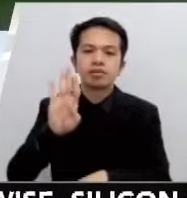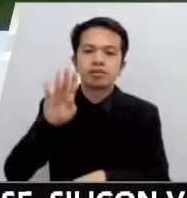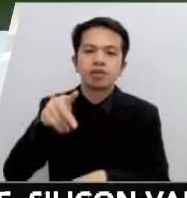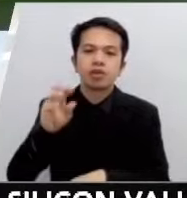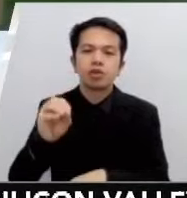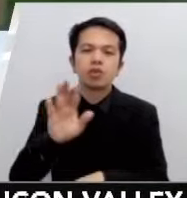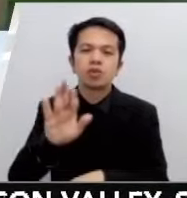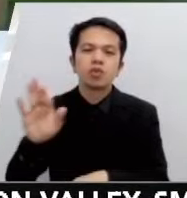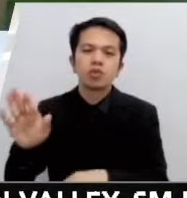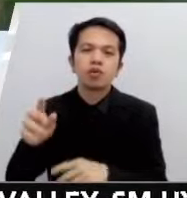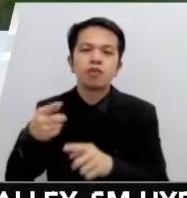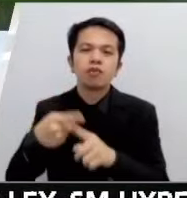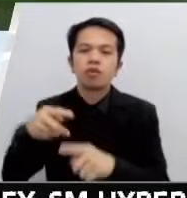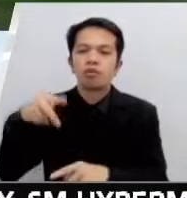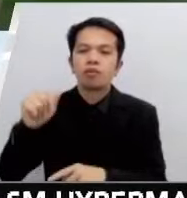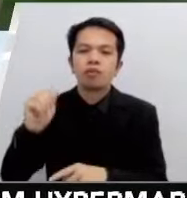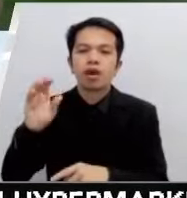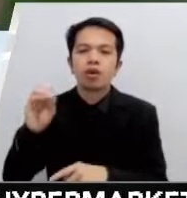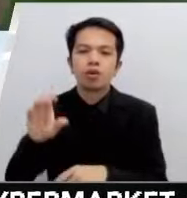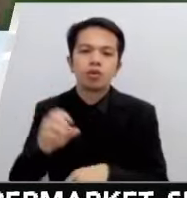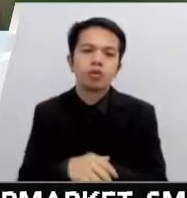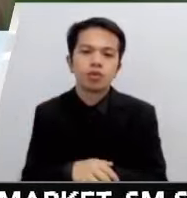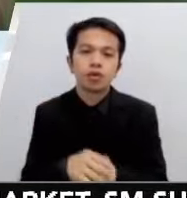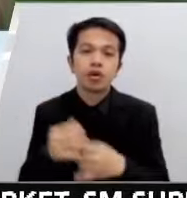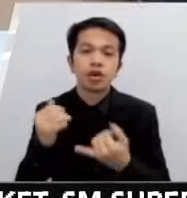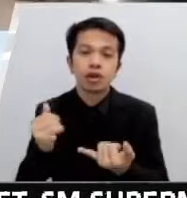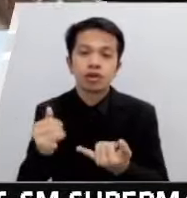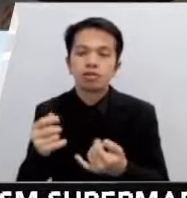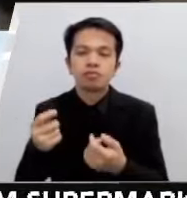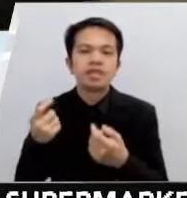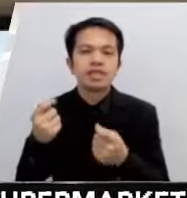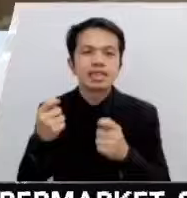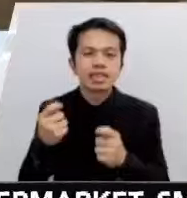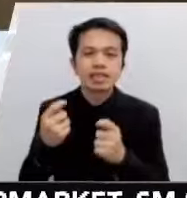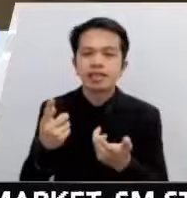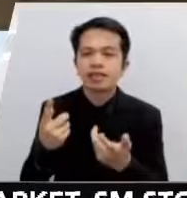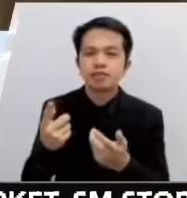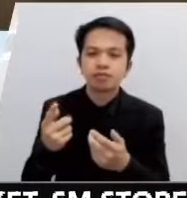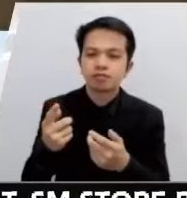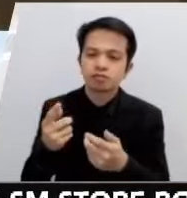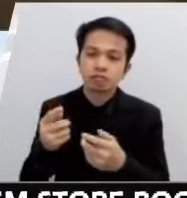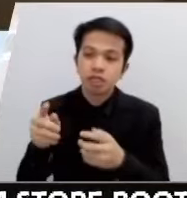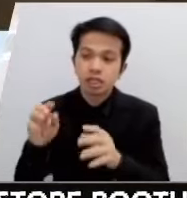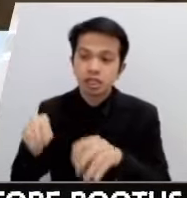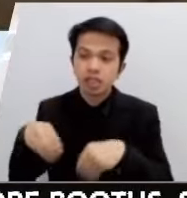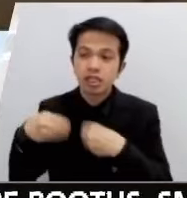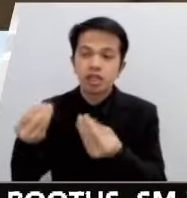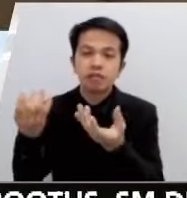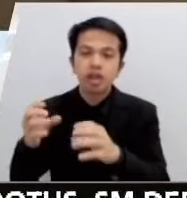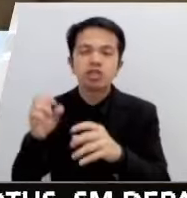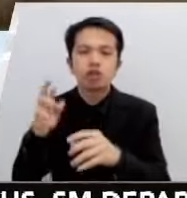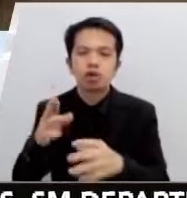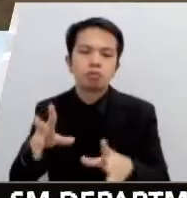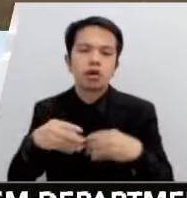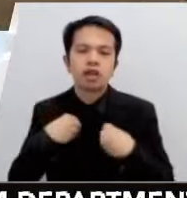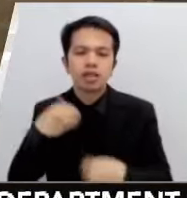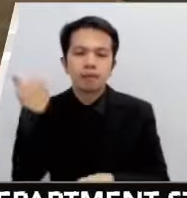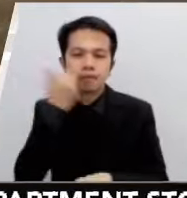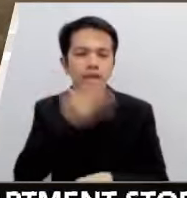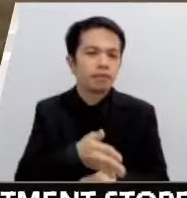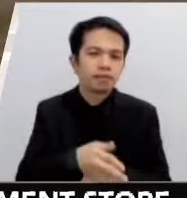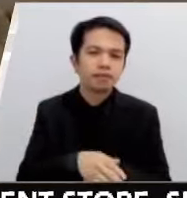taga-PAOK. Pinapili raw niya ang tauhan kung kakasuhan niya o tatanggap na lang ng sampal. Inamin ni Casio ang kanyang